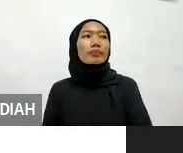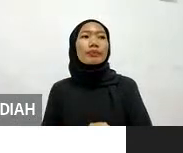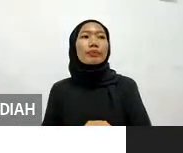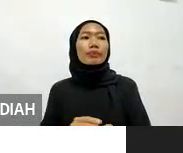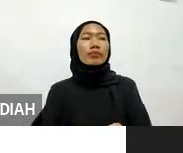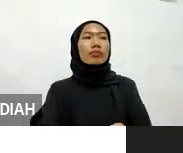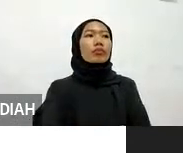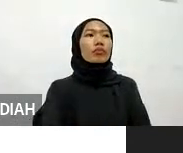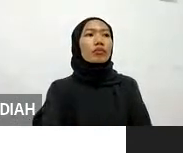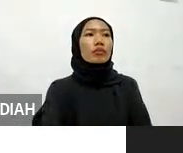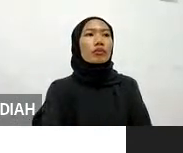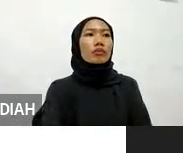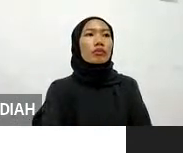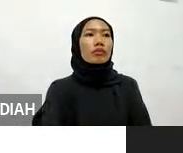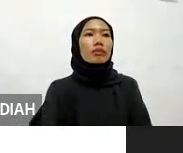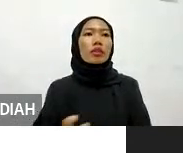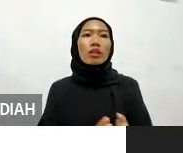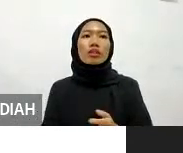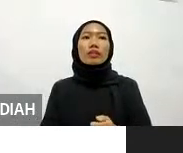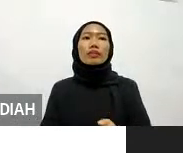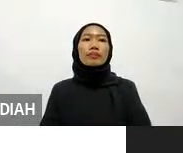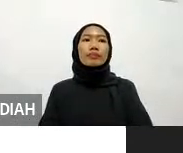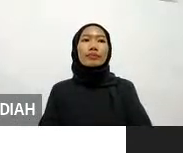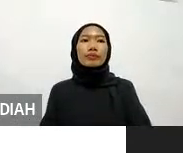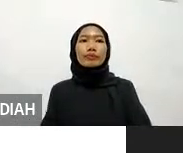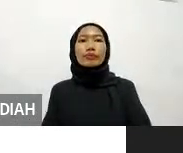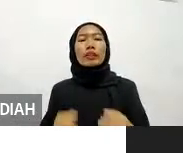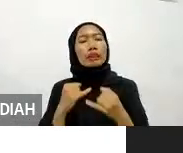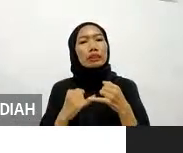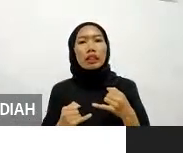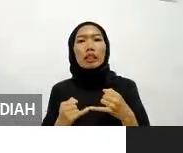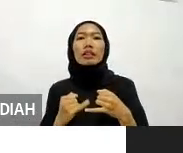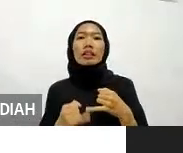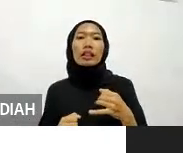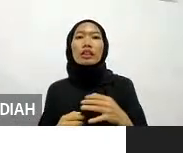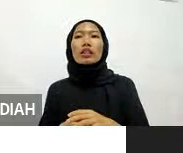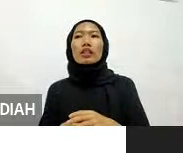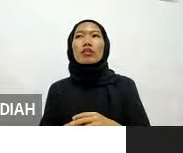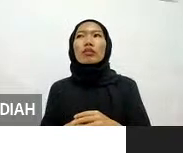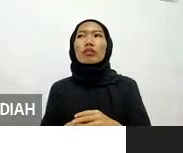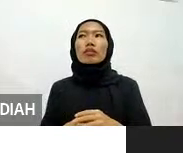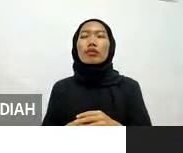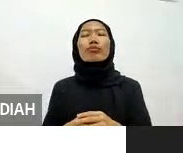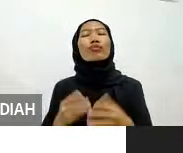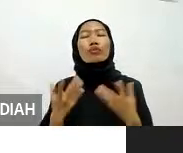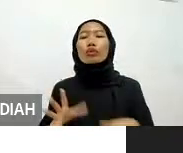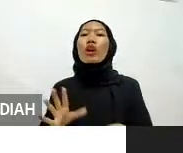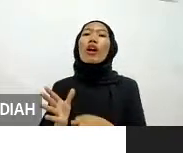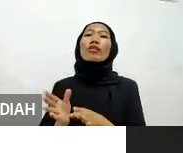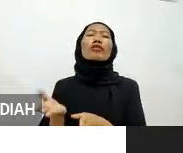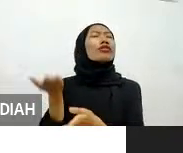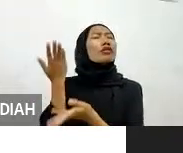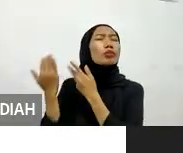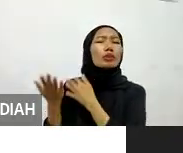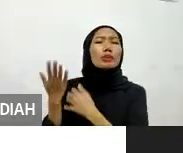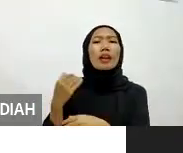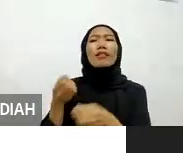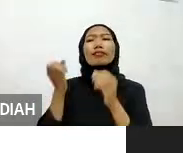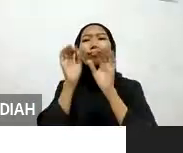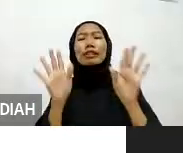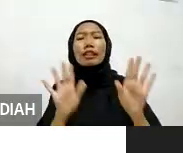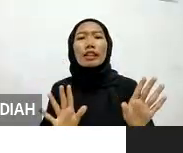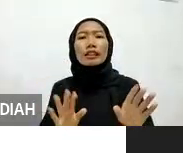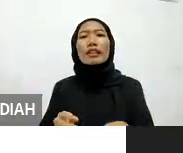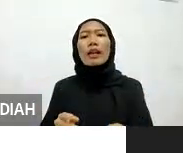udah di cover oleh Pak Darren ya. Jadinya saya ingin menekankan aja, banyak memang aspek itu